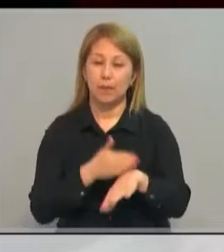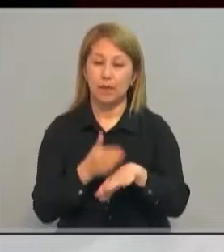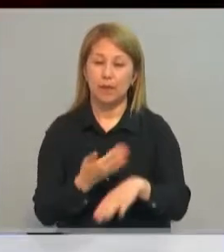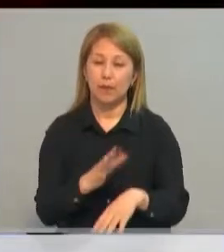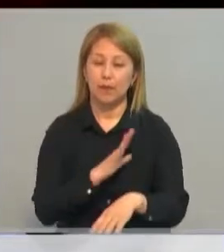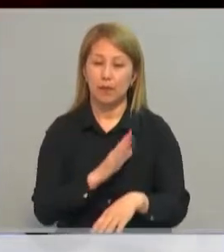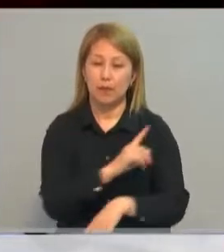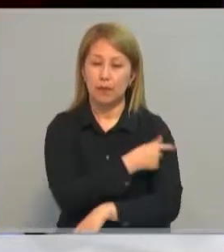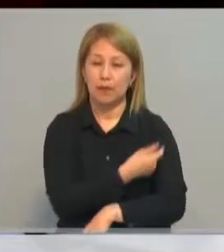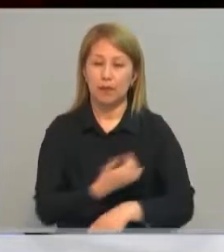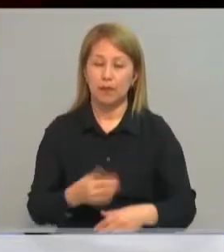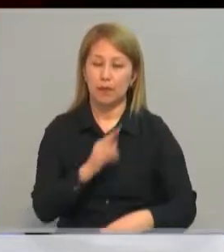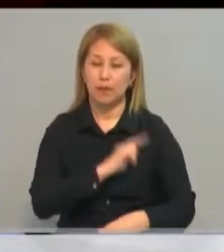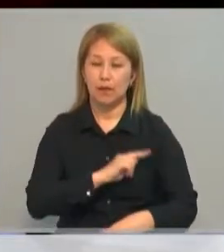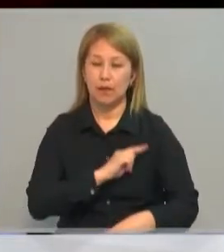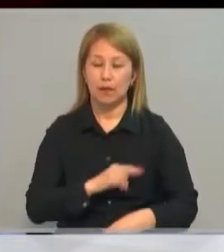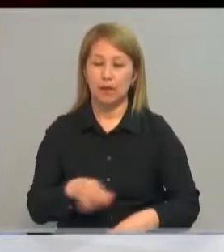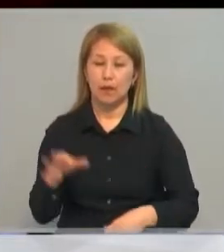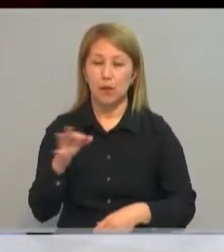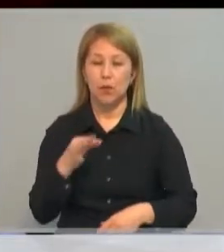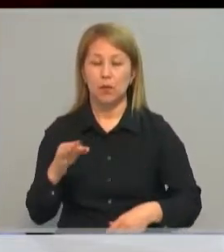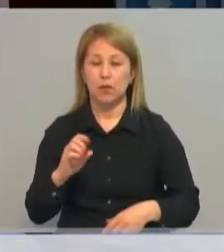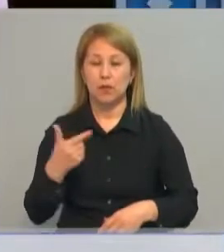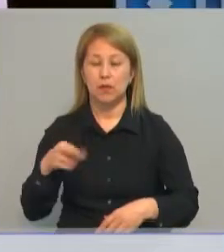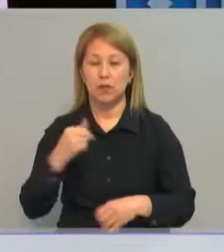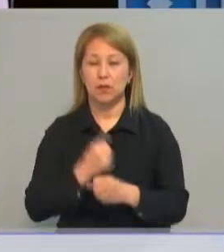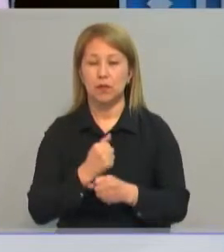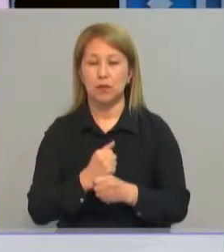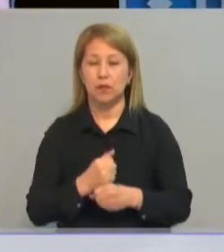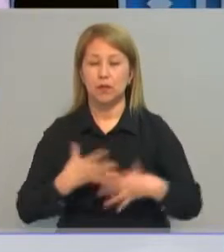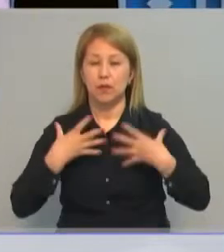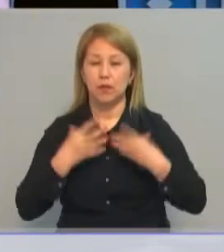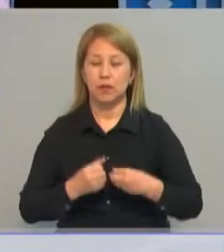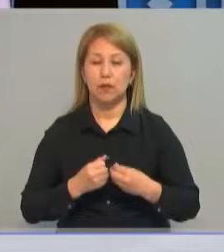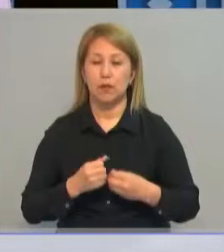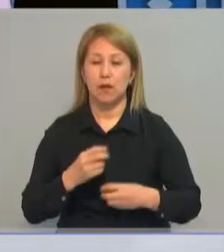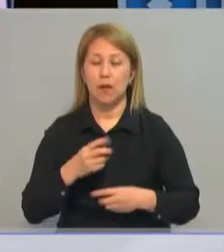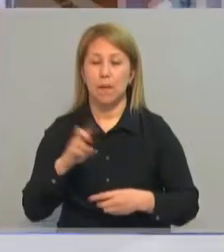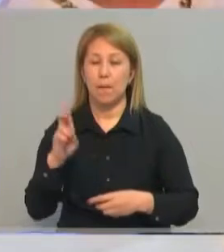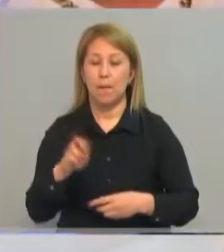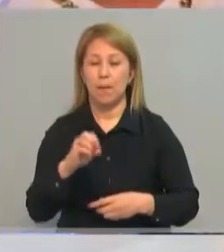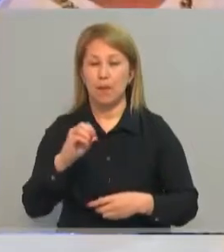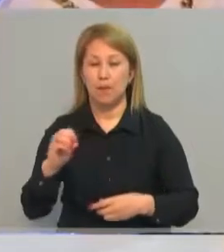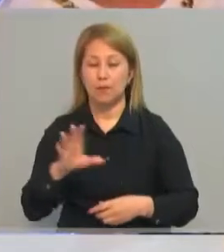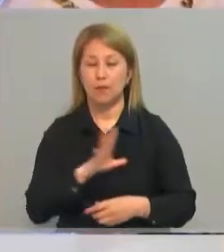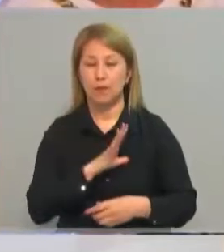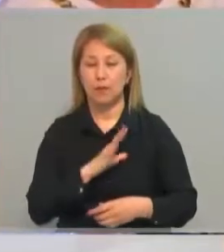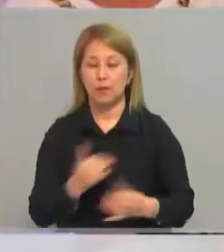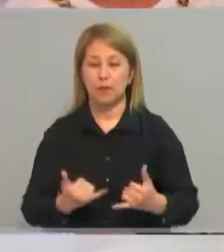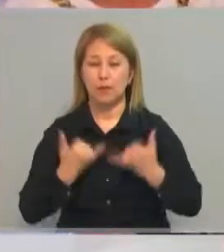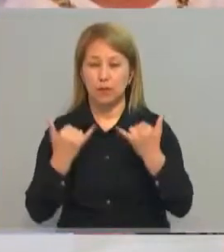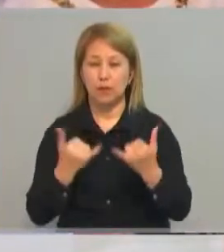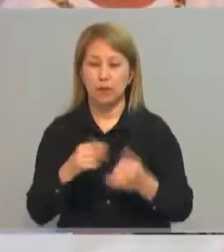Ассоциации медицинских работников Унтустык Икрам Толиев и депутат областного маслихата Галымжан Елшибай. Также с